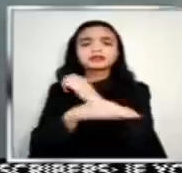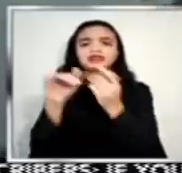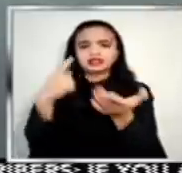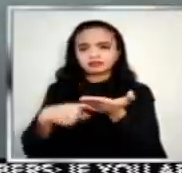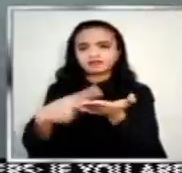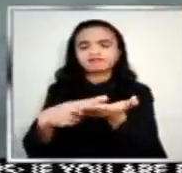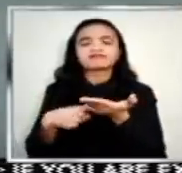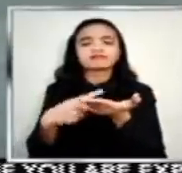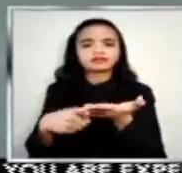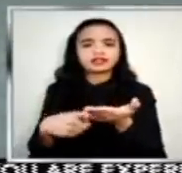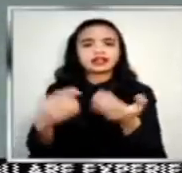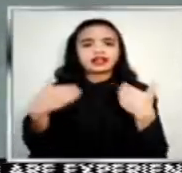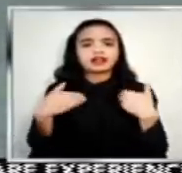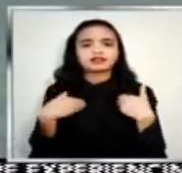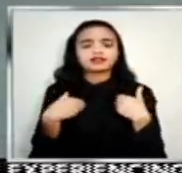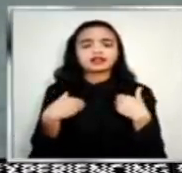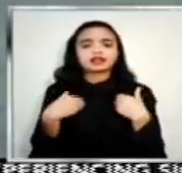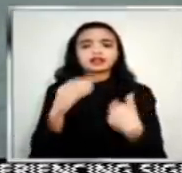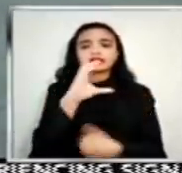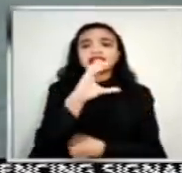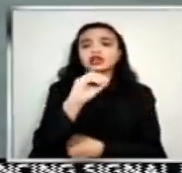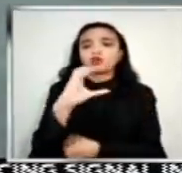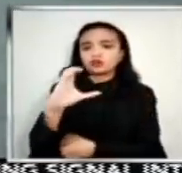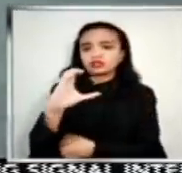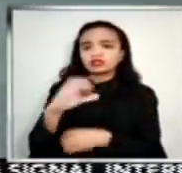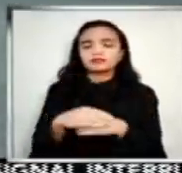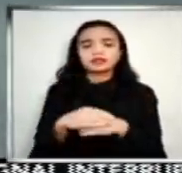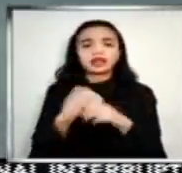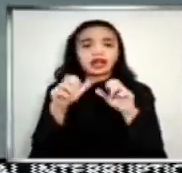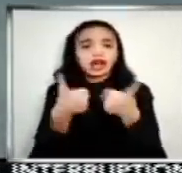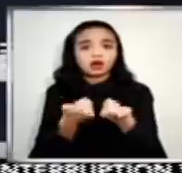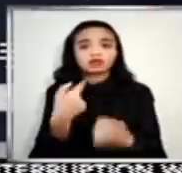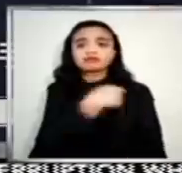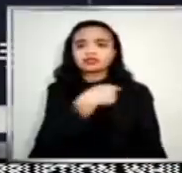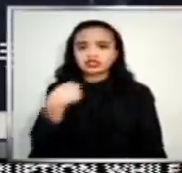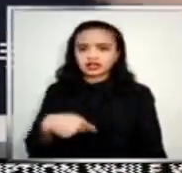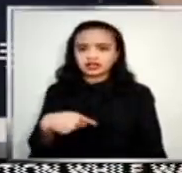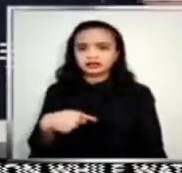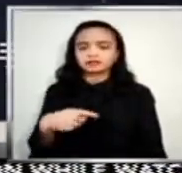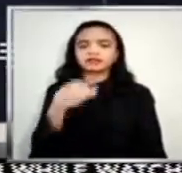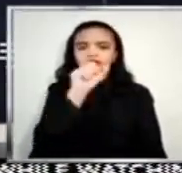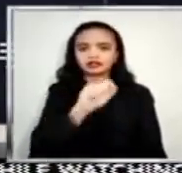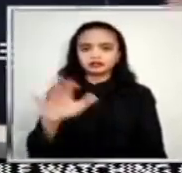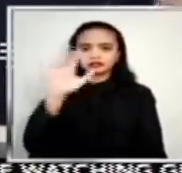of Conduct o COC sa pagitan ng China at ASEAN.